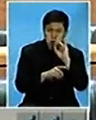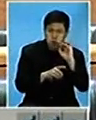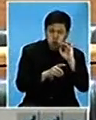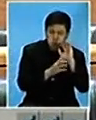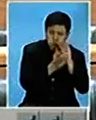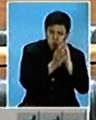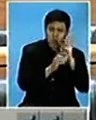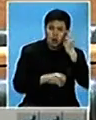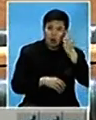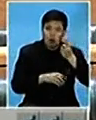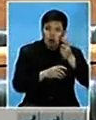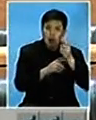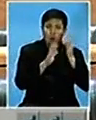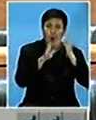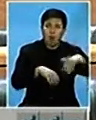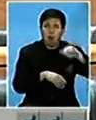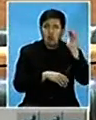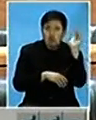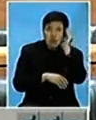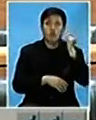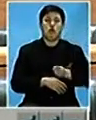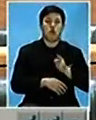ในท้ายที่สุดเขาเชื่อว่าเป็นความจริงนะครับ